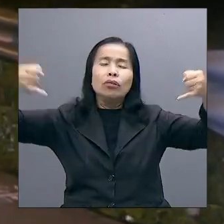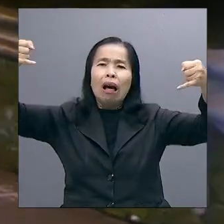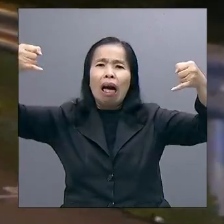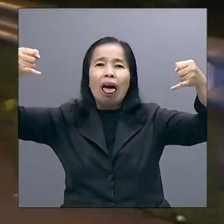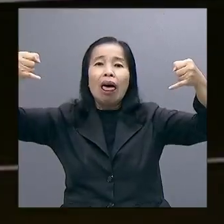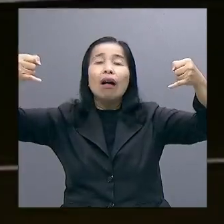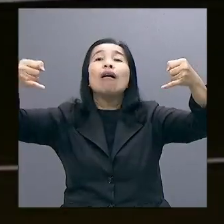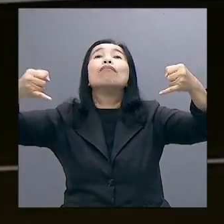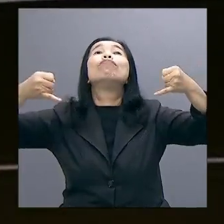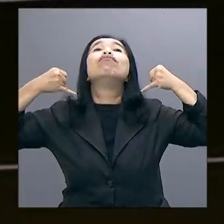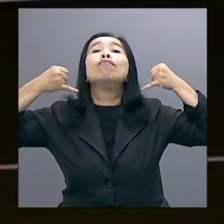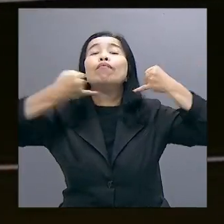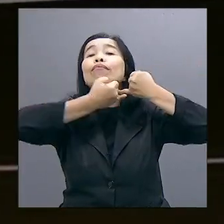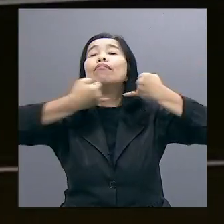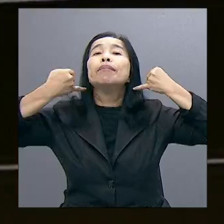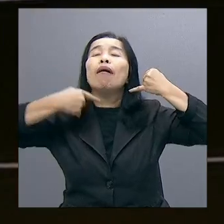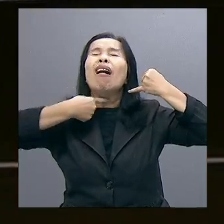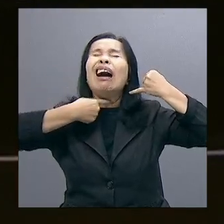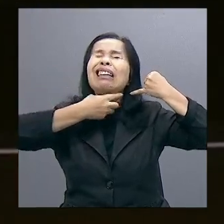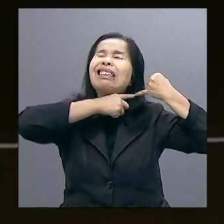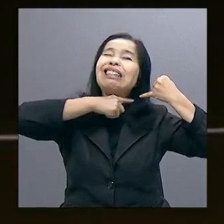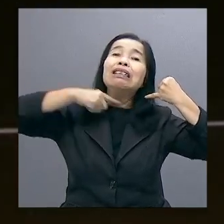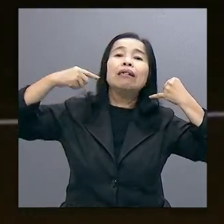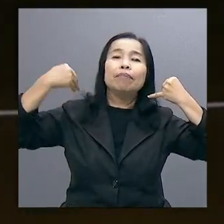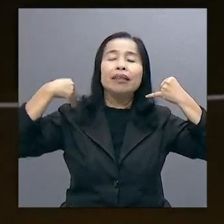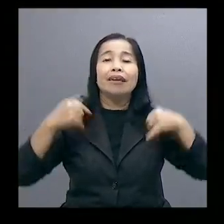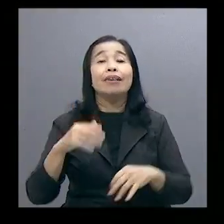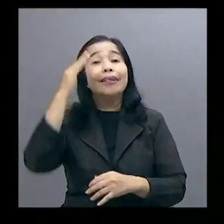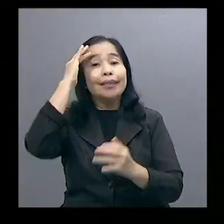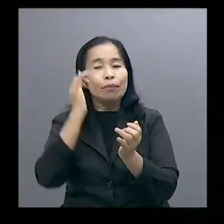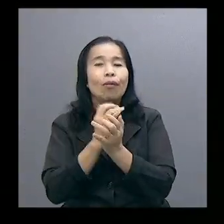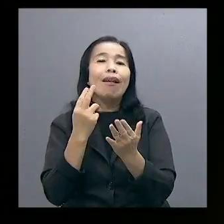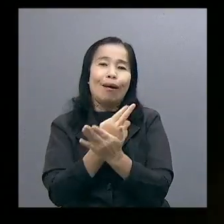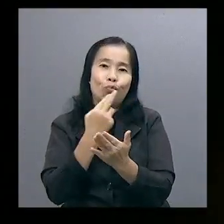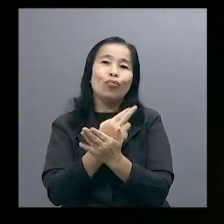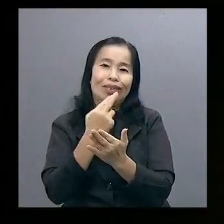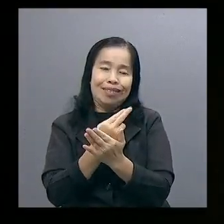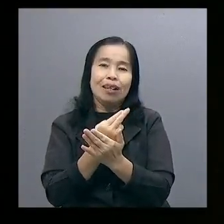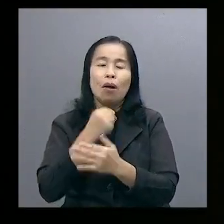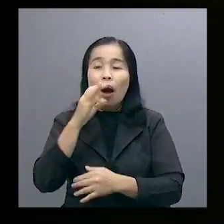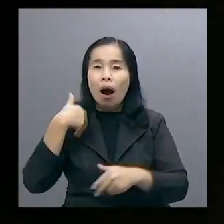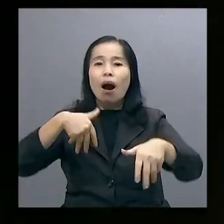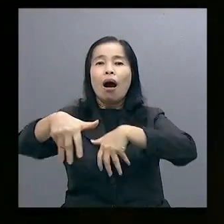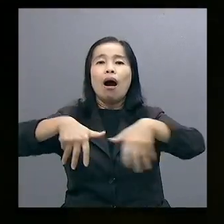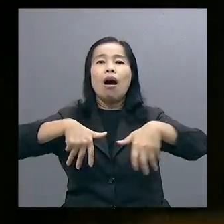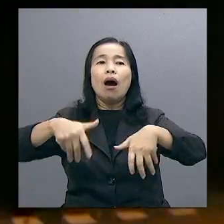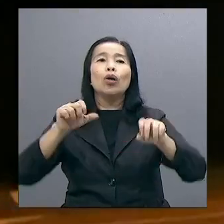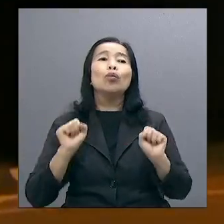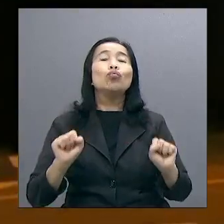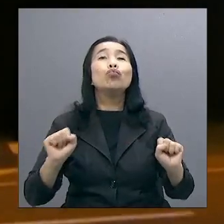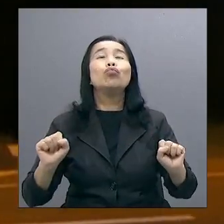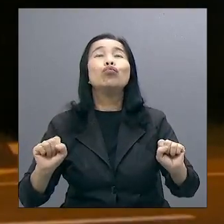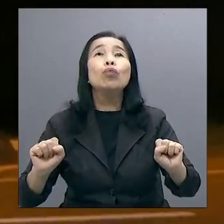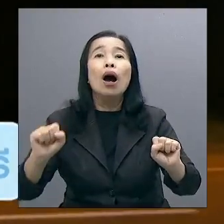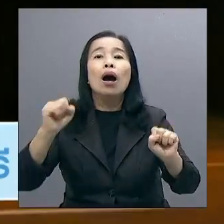มันเกี่ยวเข้าไปที่คอได้รับบาทเจ็บเลยค่ะปำรวจสอพ.เมืราชบุรี ได้รบแ้งเหตุ มีประชาชนขี่ รถจักยานยนต์ ถูก